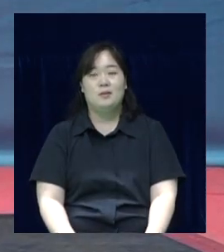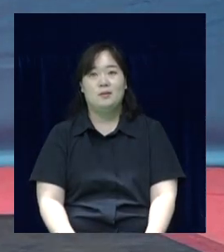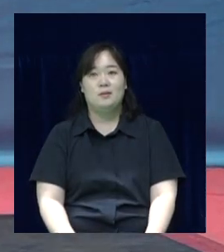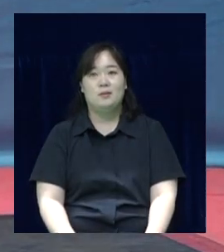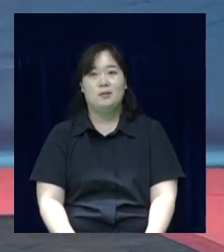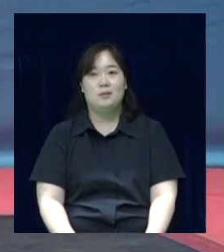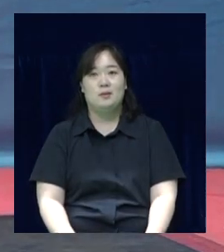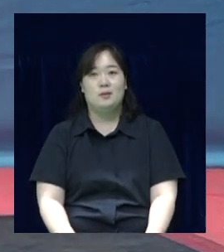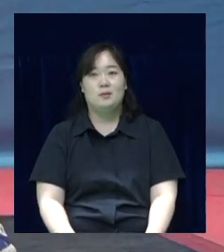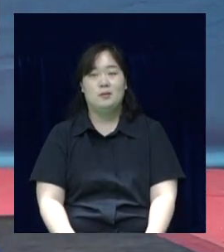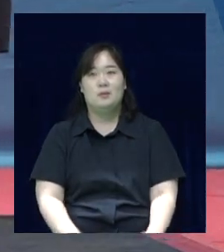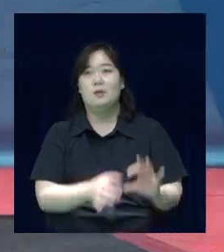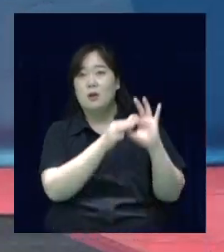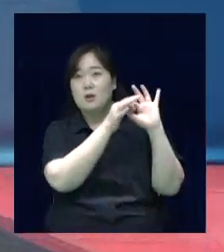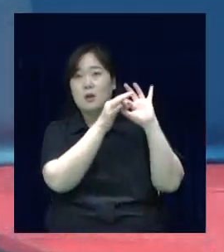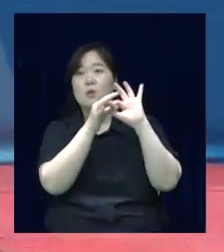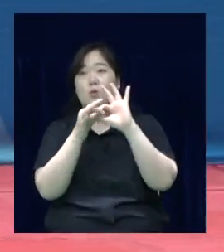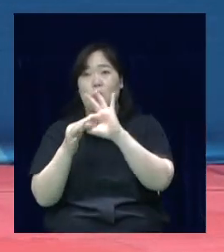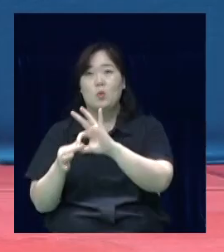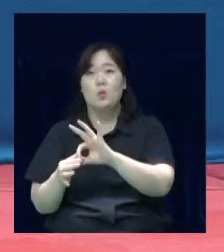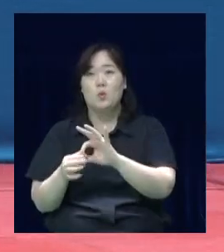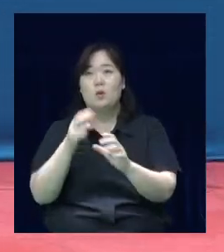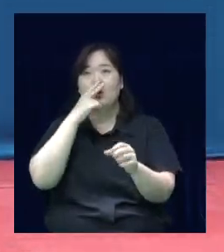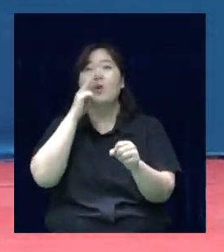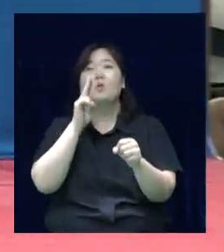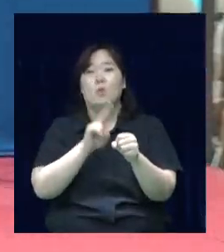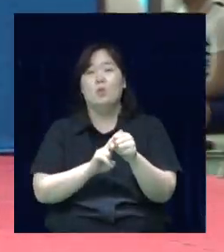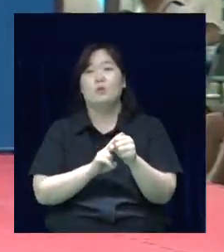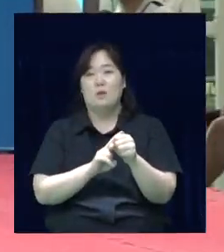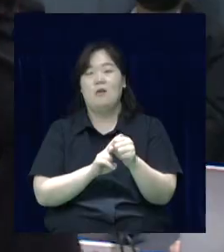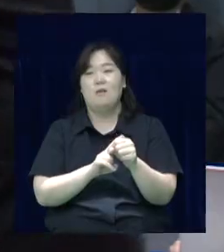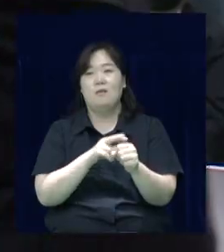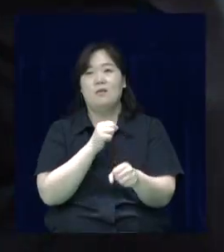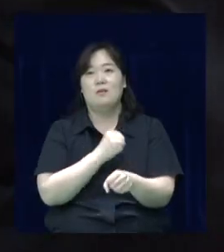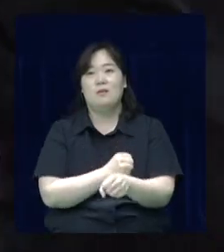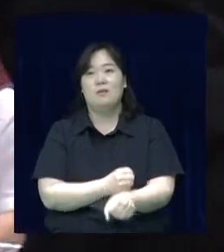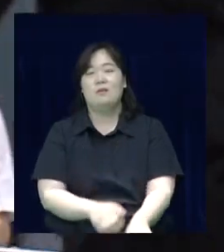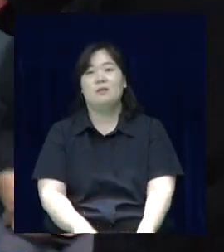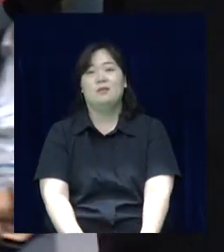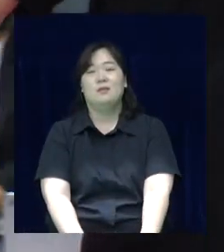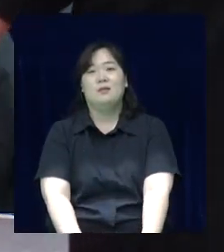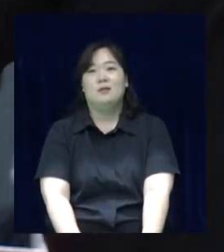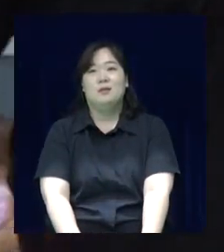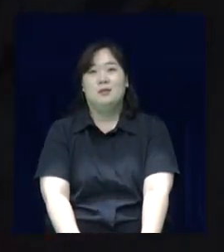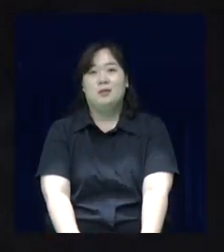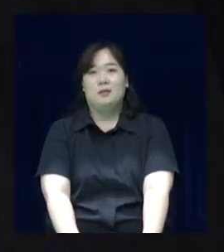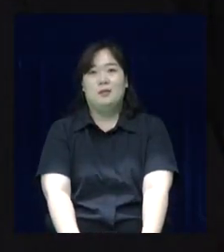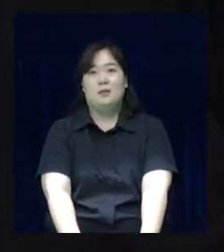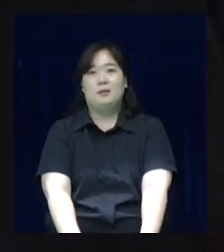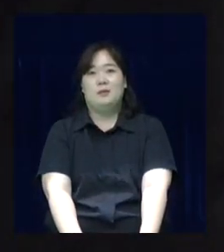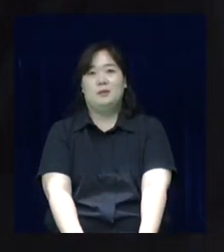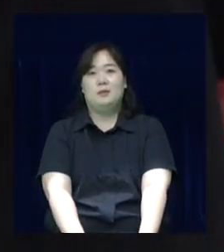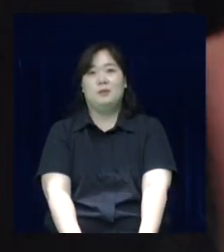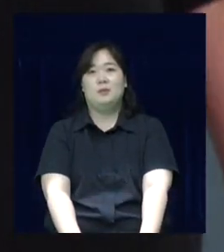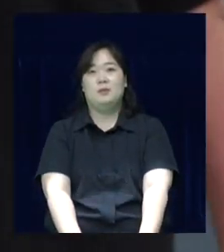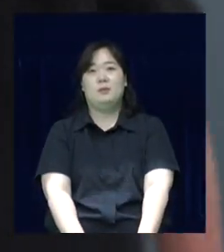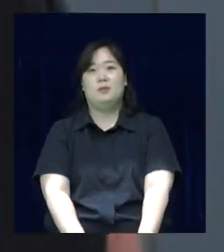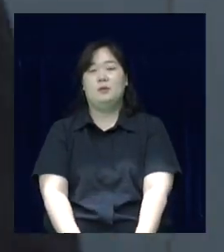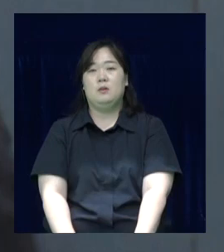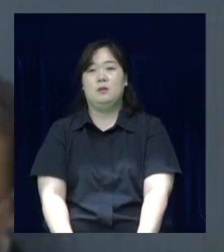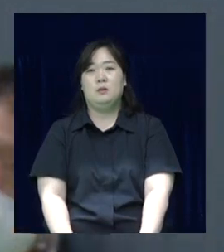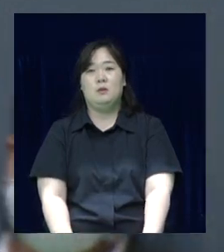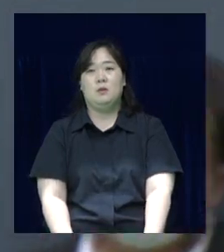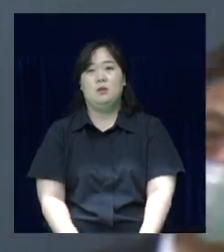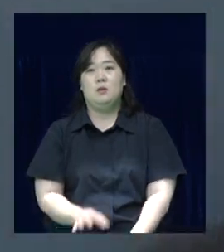어허, 계속해서 지금 시도를 하고 있군요. 네. 이제 지금